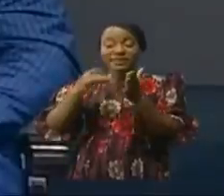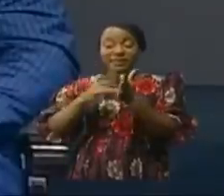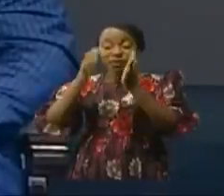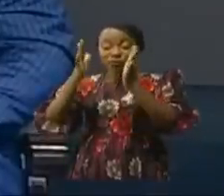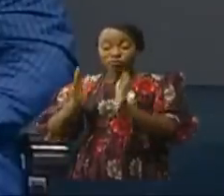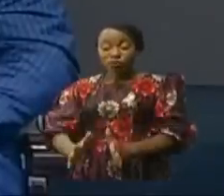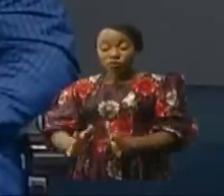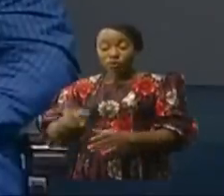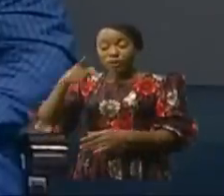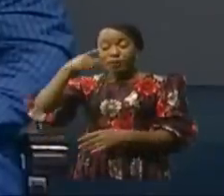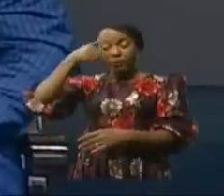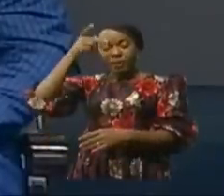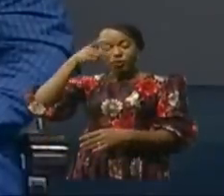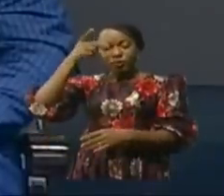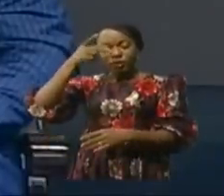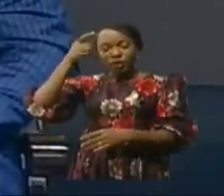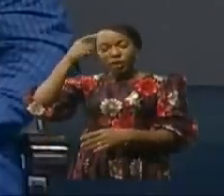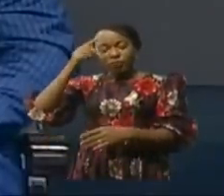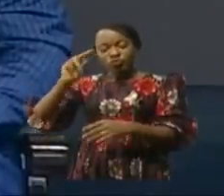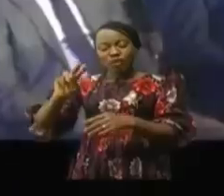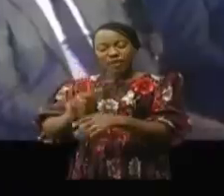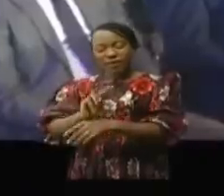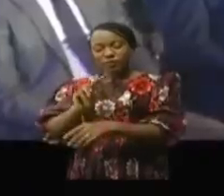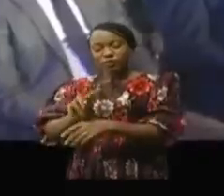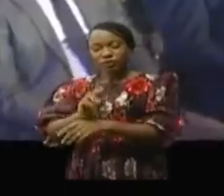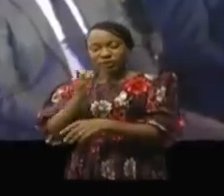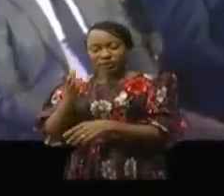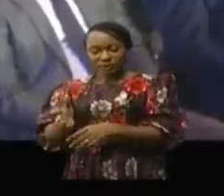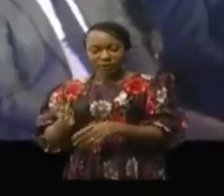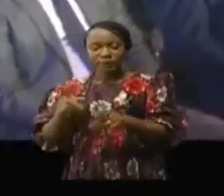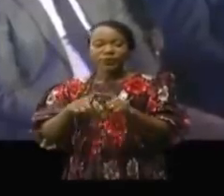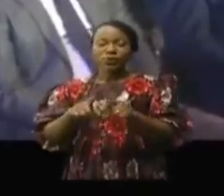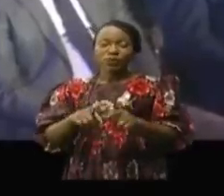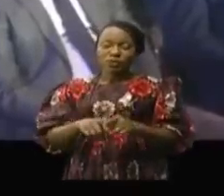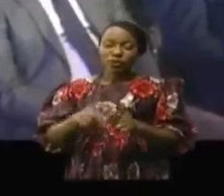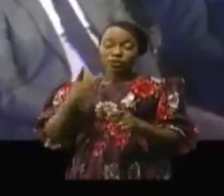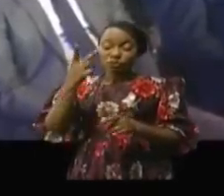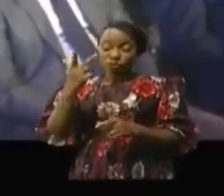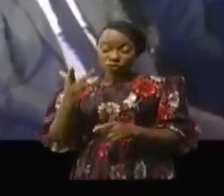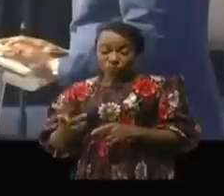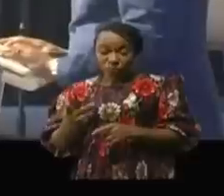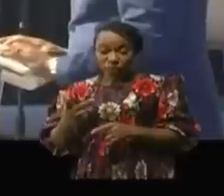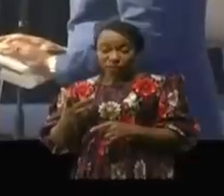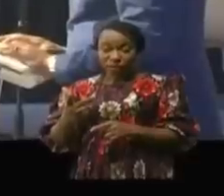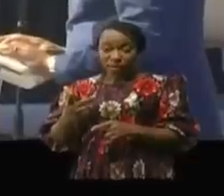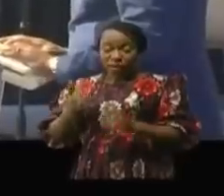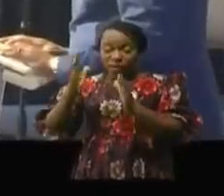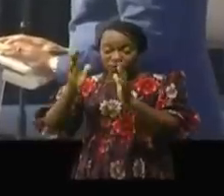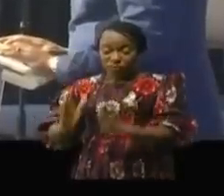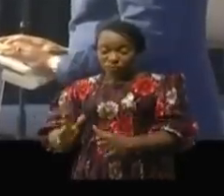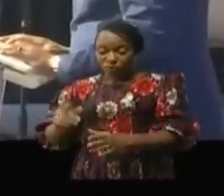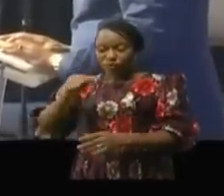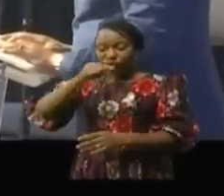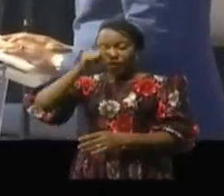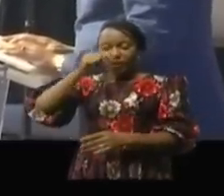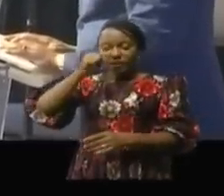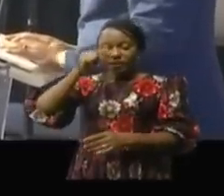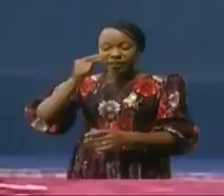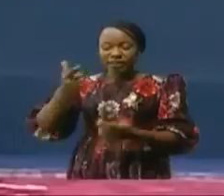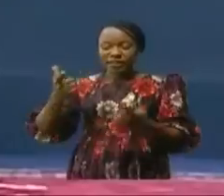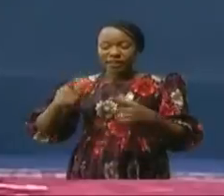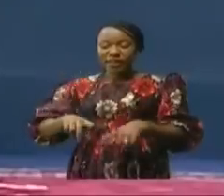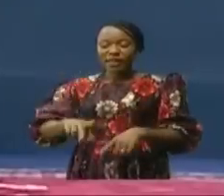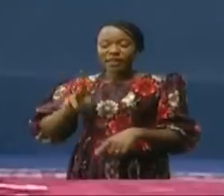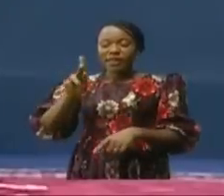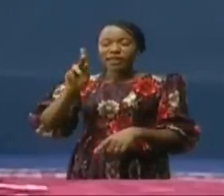pétroliers ouverts à l'exploration, production et 3 blocs gaziers du lac Kivu. La cérémonie a été présidée par le chef de